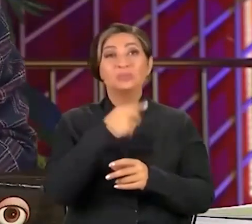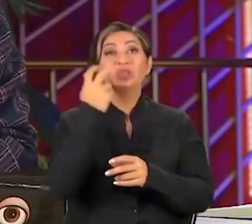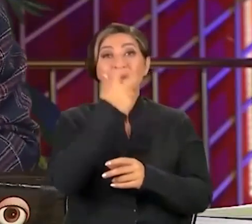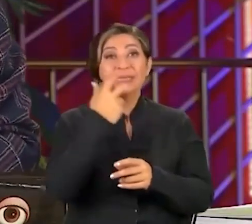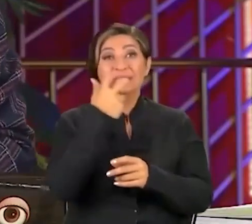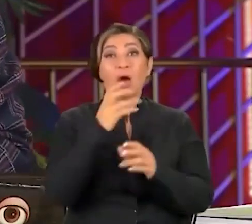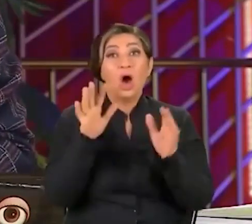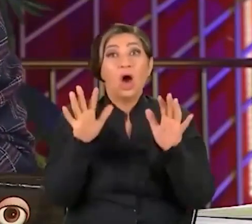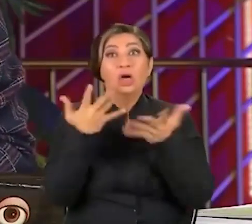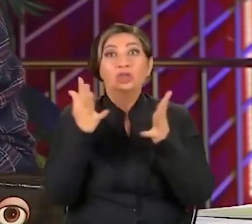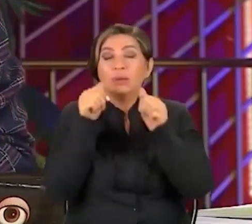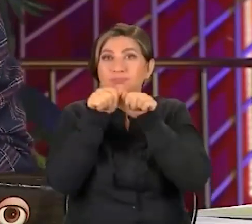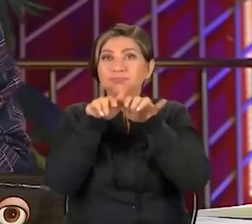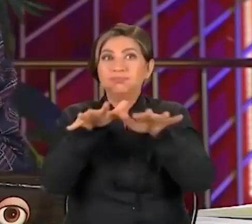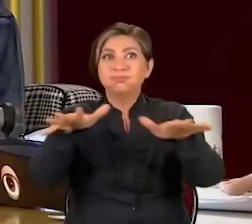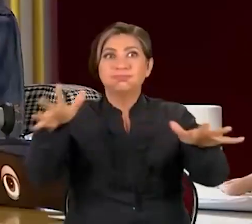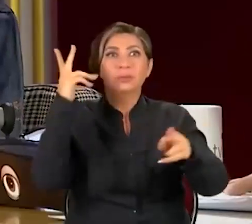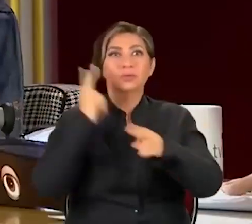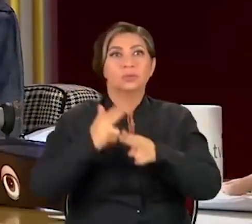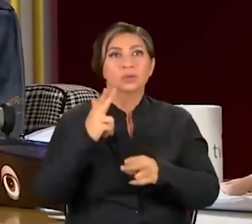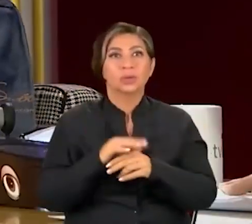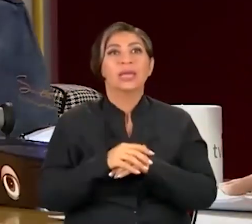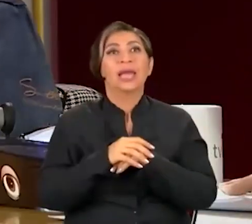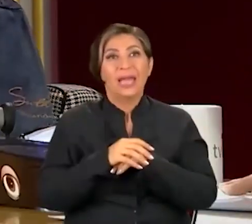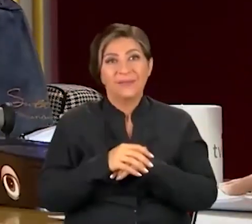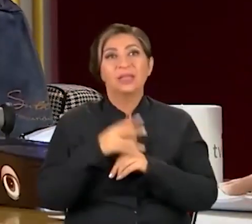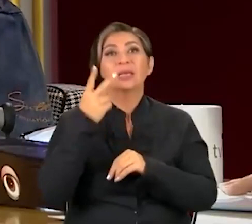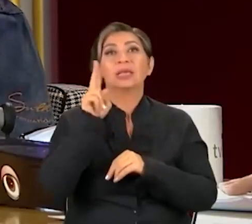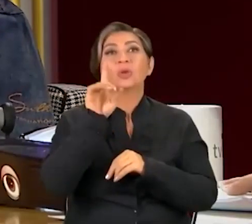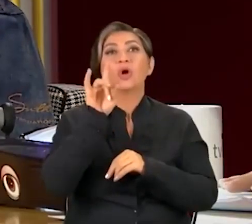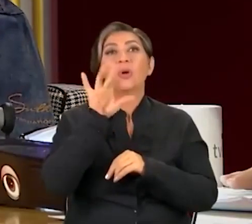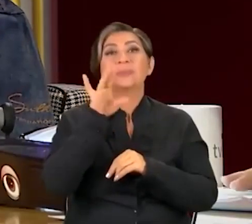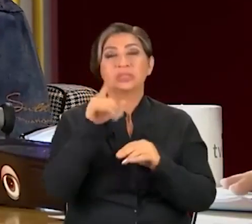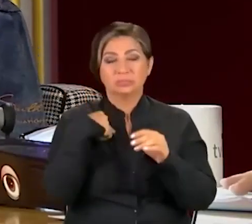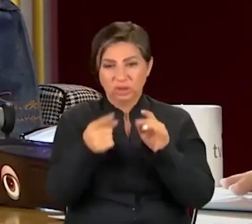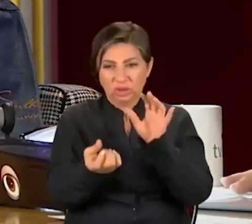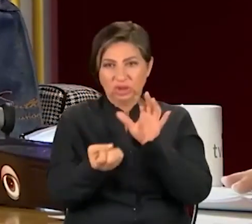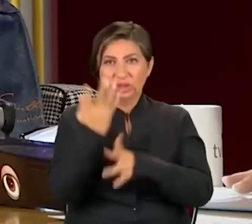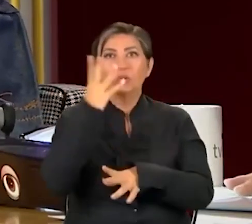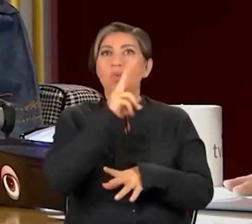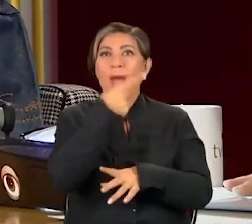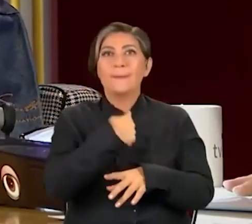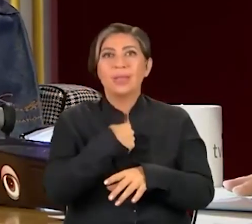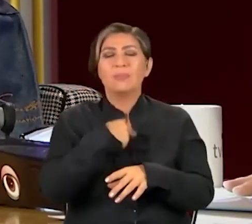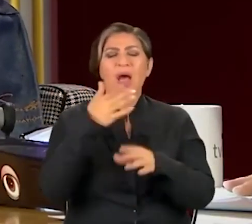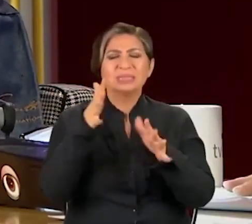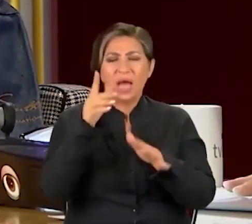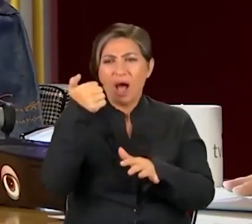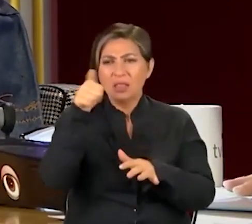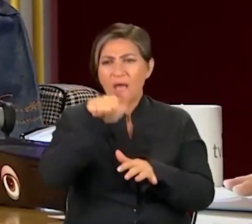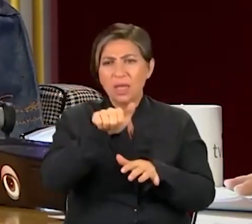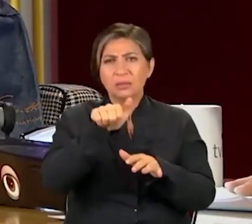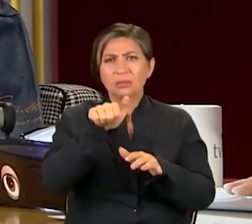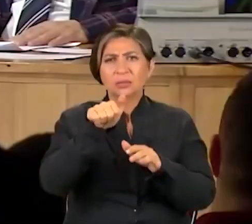şarkısı acayip bir etki yaratıyor. Evet, 2015'te biz bunu çıkardığımızda aslında bir 6 ay falan